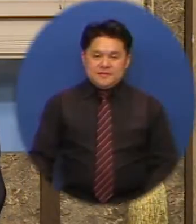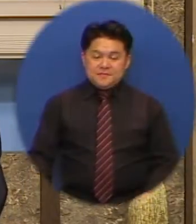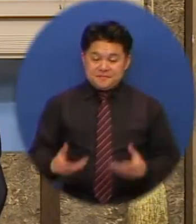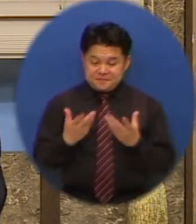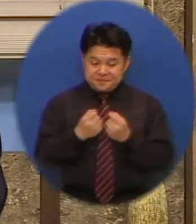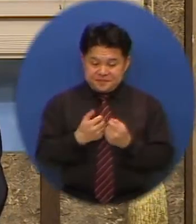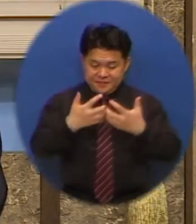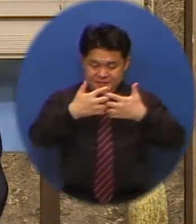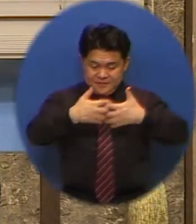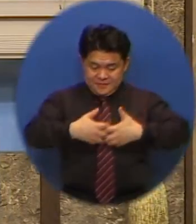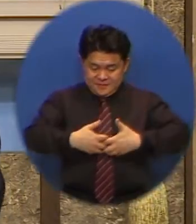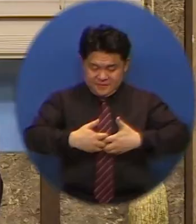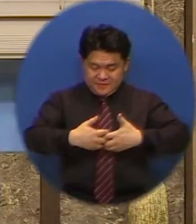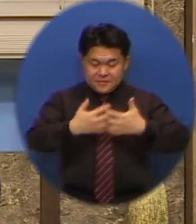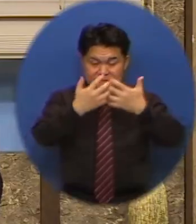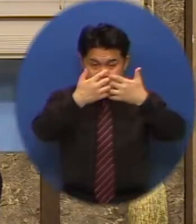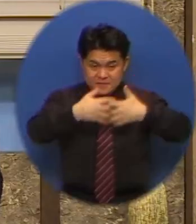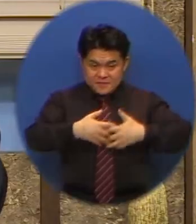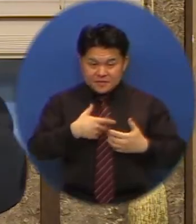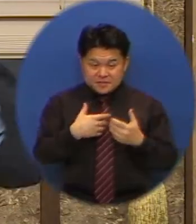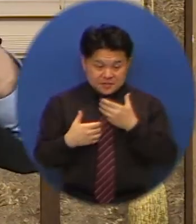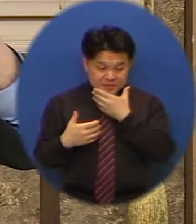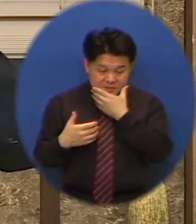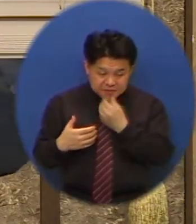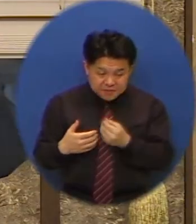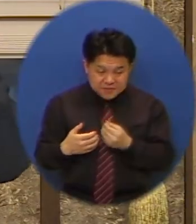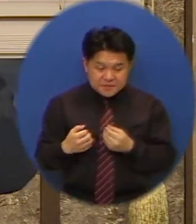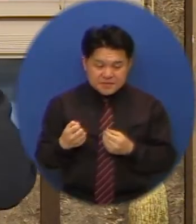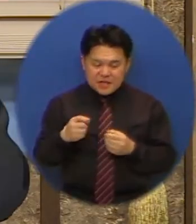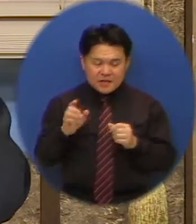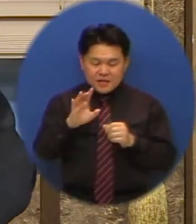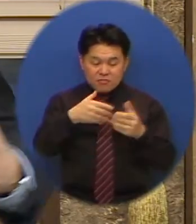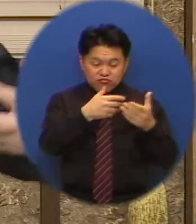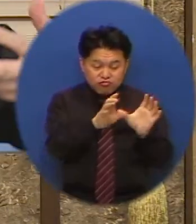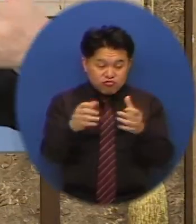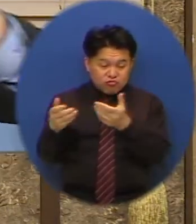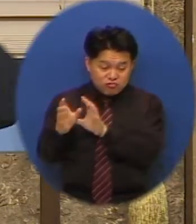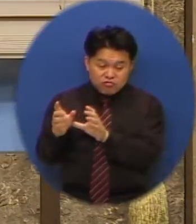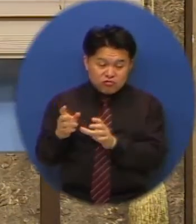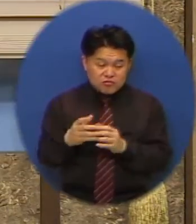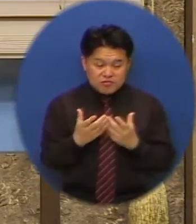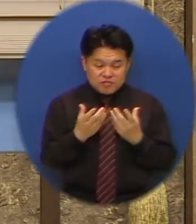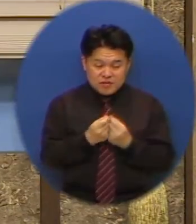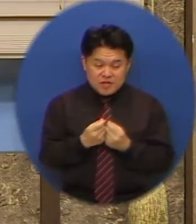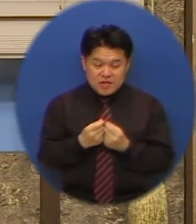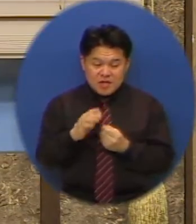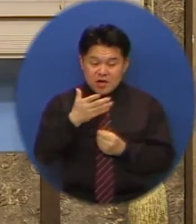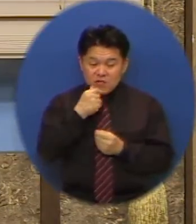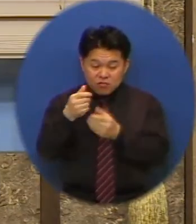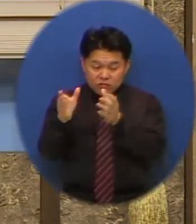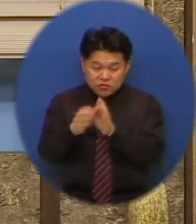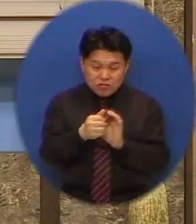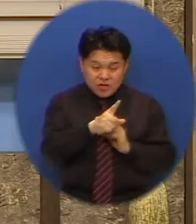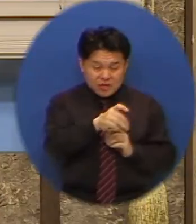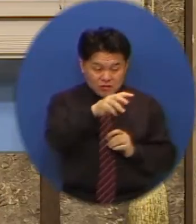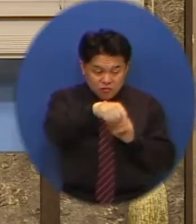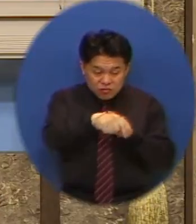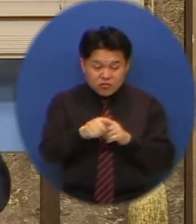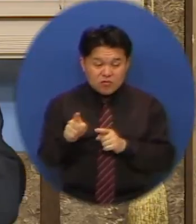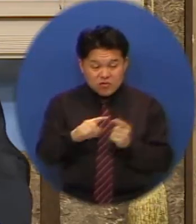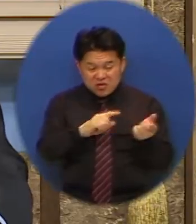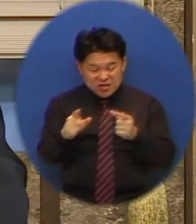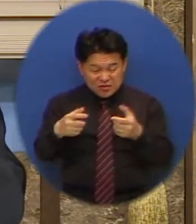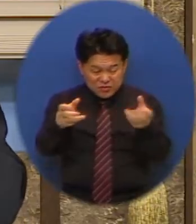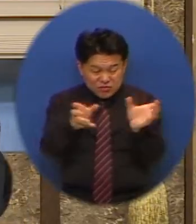톱니바퀴를 복지 이게 이제 부처간 예. 복지부와 행자부 또 복지 내에 여러